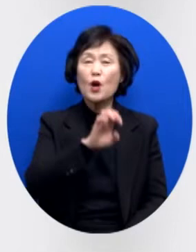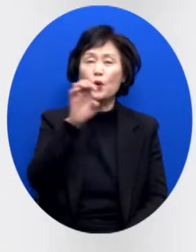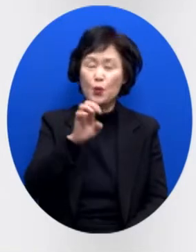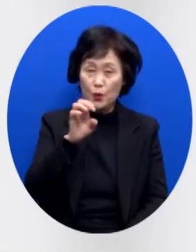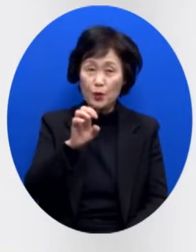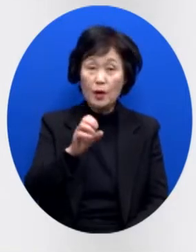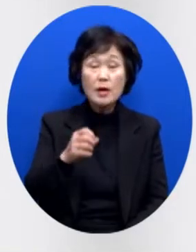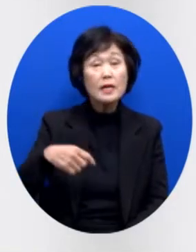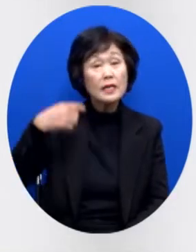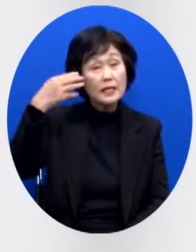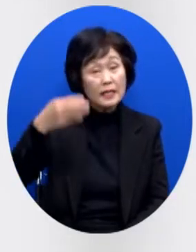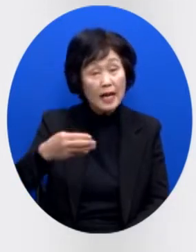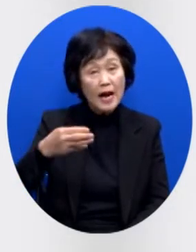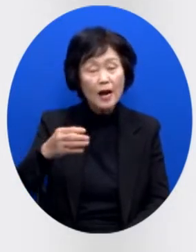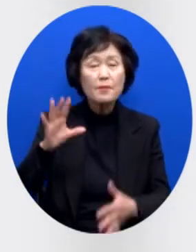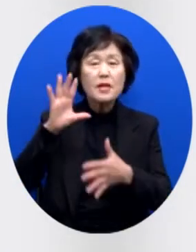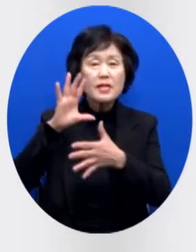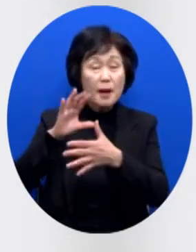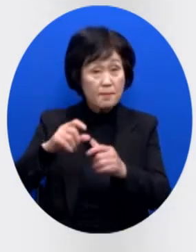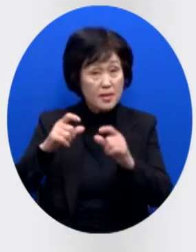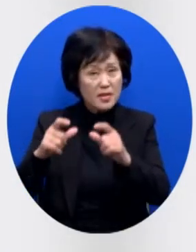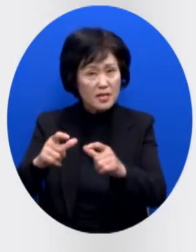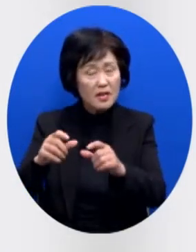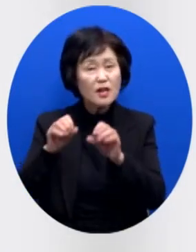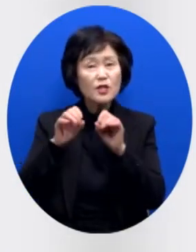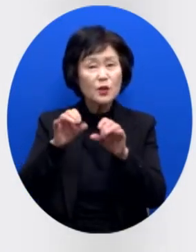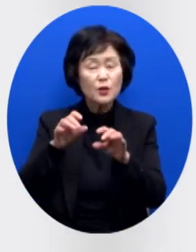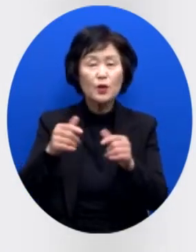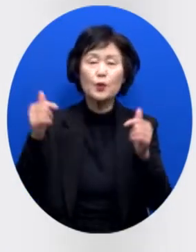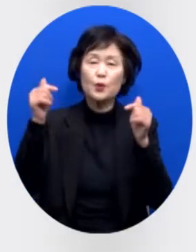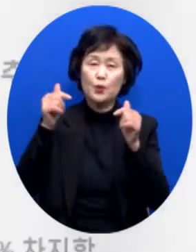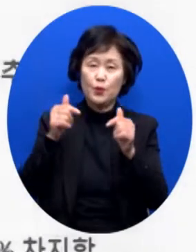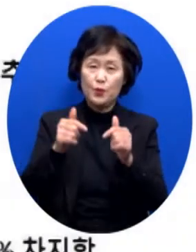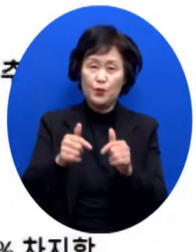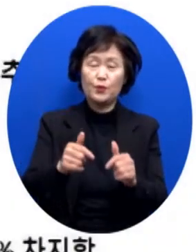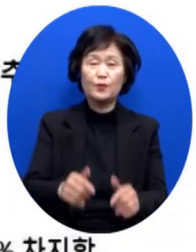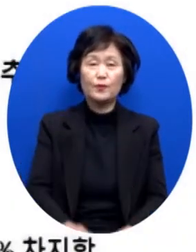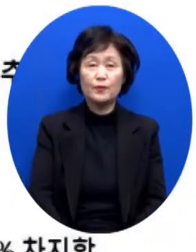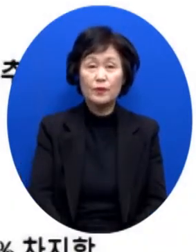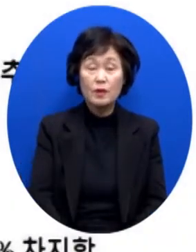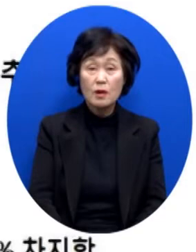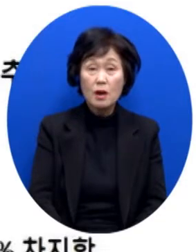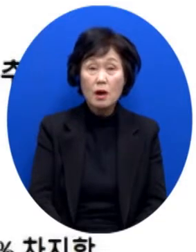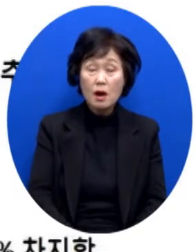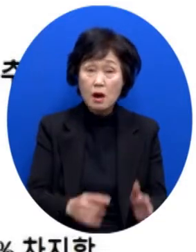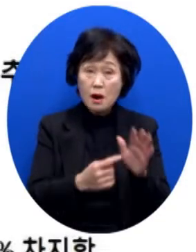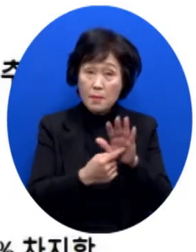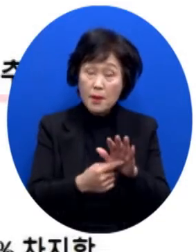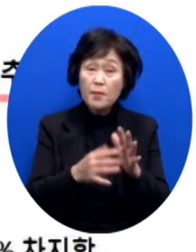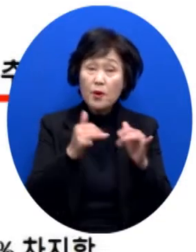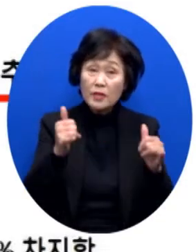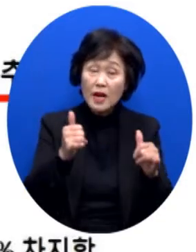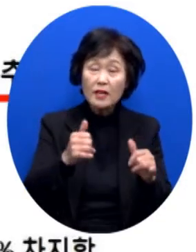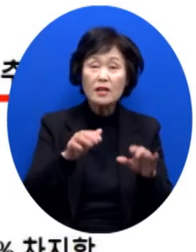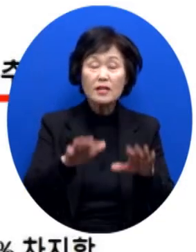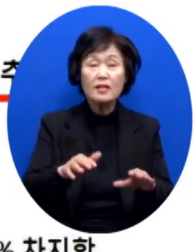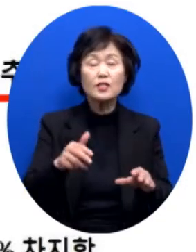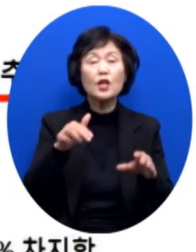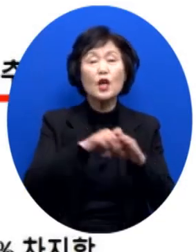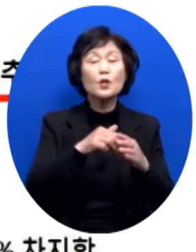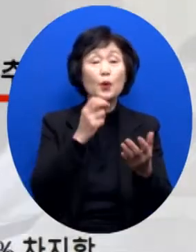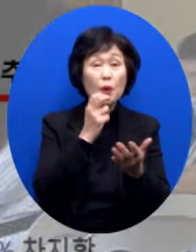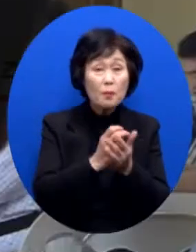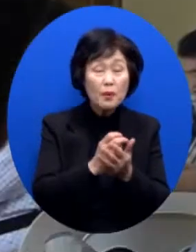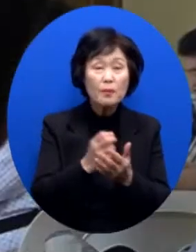한편 유라시아와 남미 지역 선교 규모의 는 감소세가 보였습니다 발 저자는 현지 종교 법과 비자 문제를